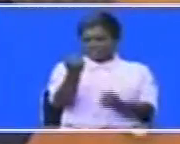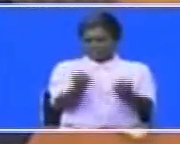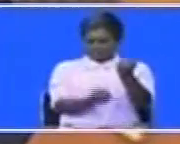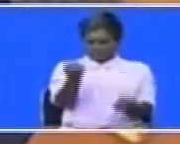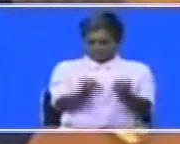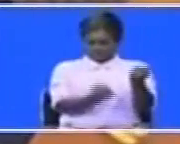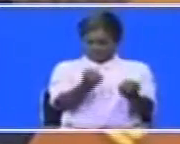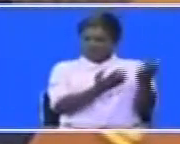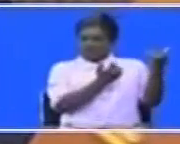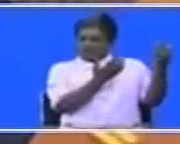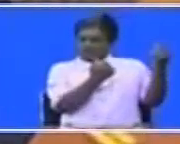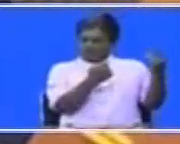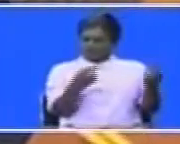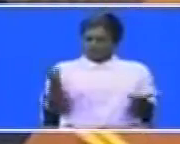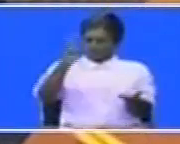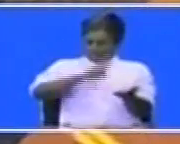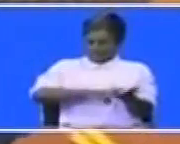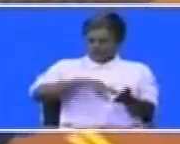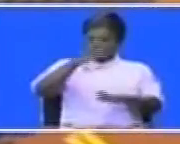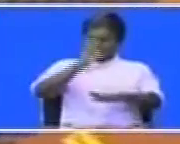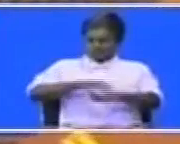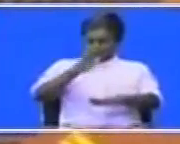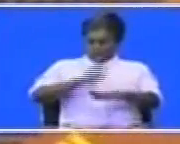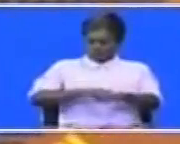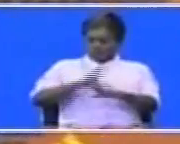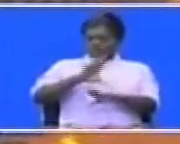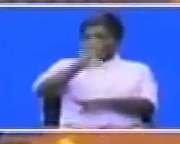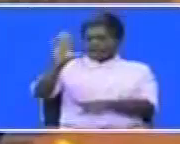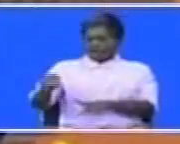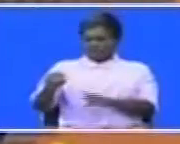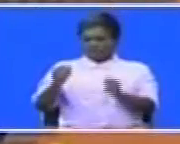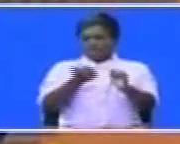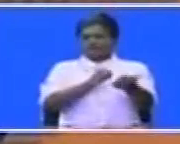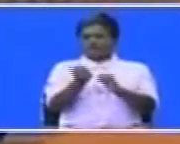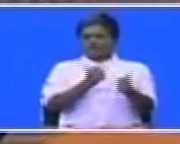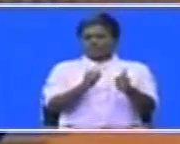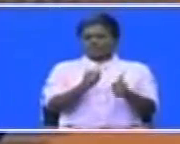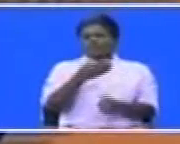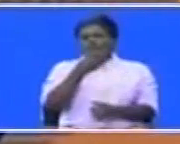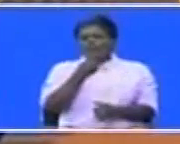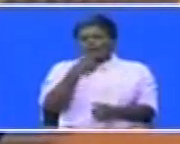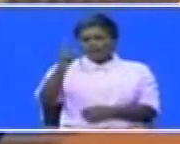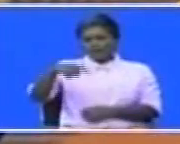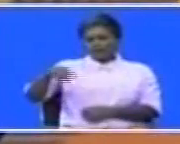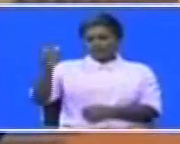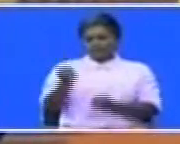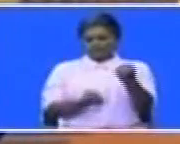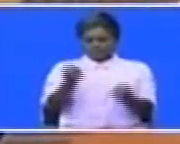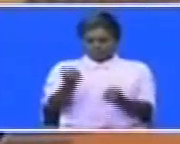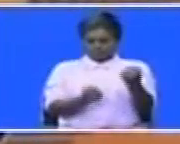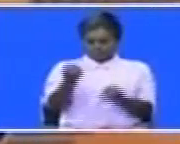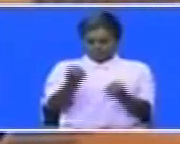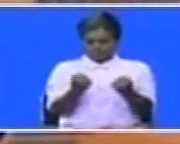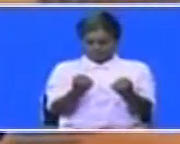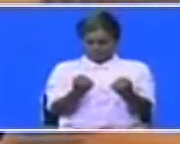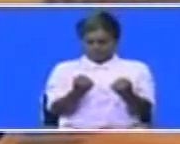Irani anatarajia kuzidi kuandikisha historia barani Afrika kwenye mashindano hayo. Tejas ambaye ni mshindi wa mashindano ya magari ya Formula